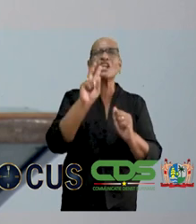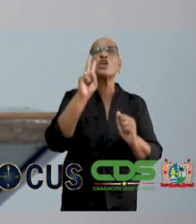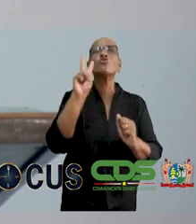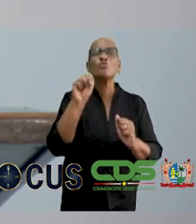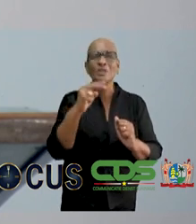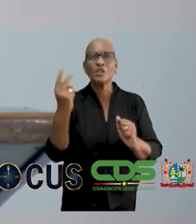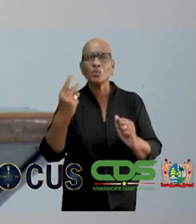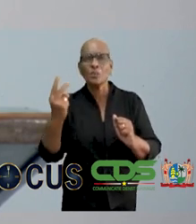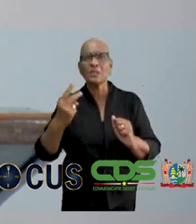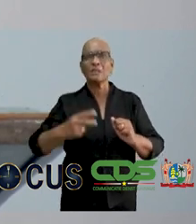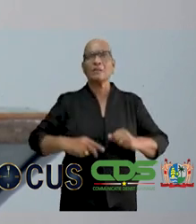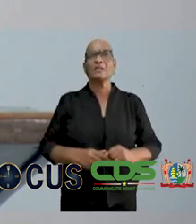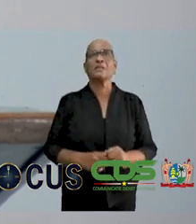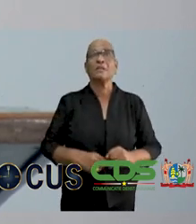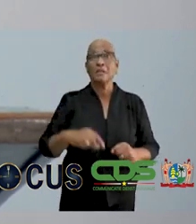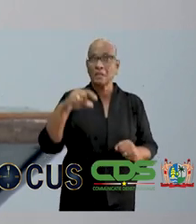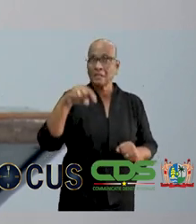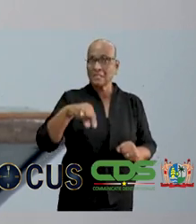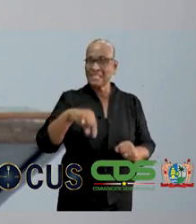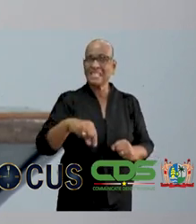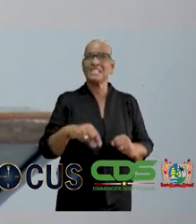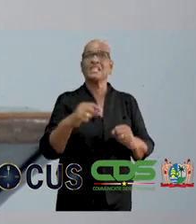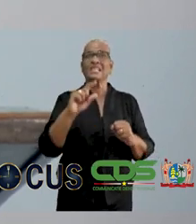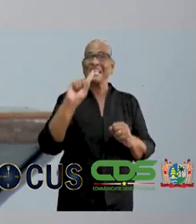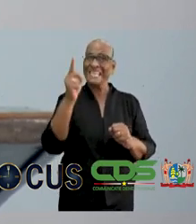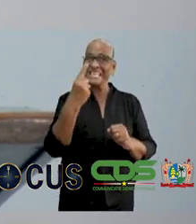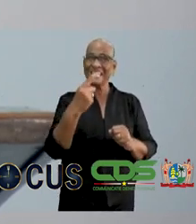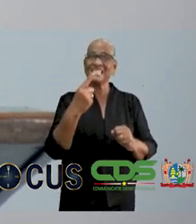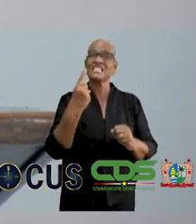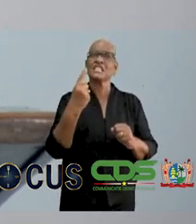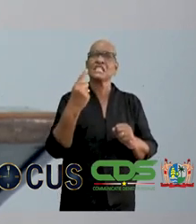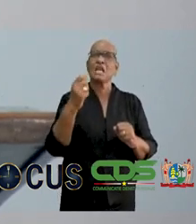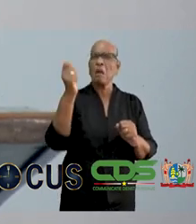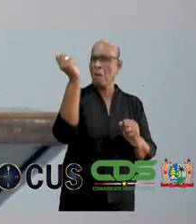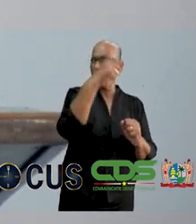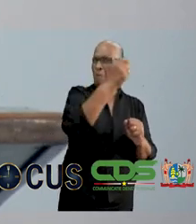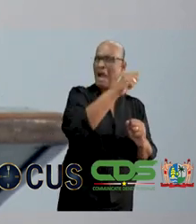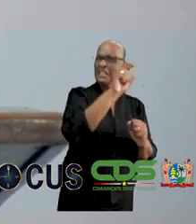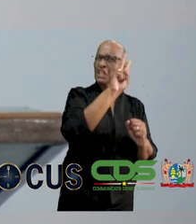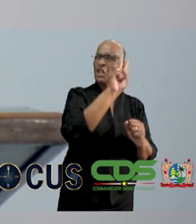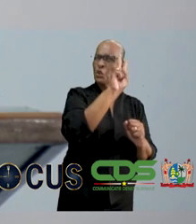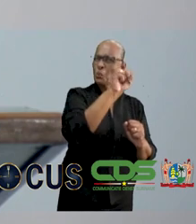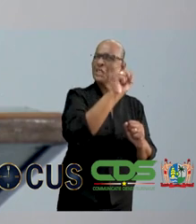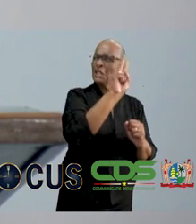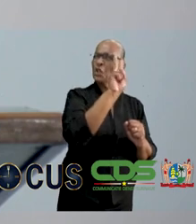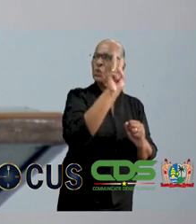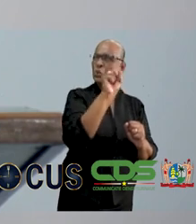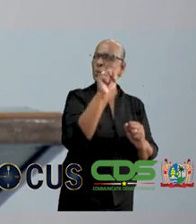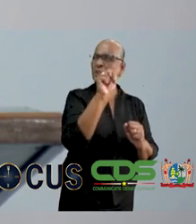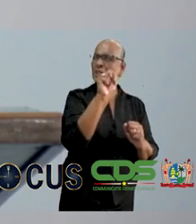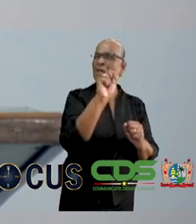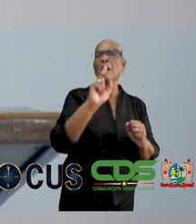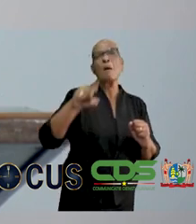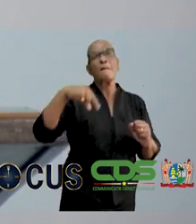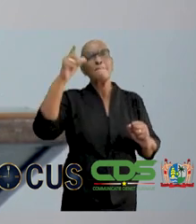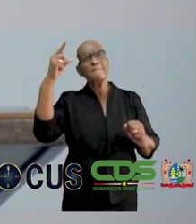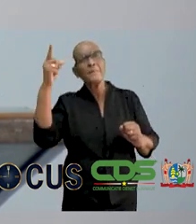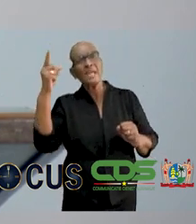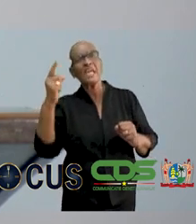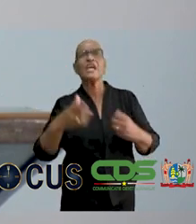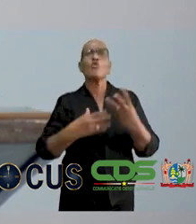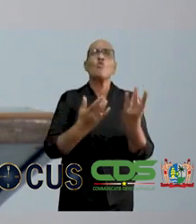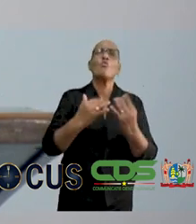De eerste 5,5 maanden van 2020 waren gericht op meer